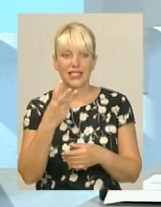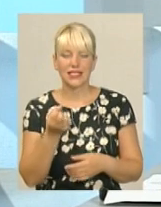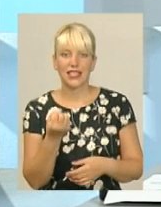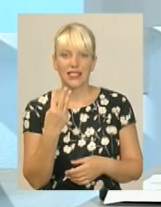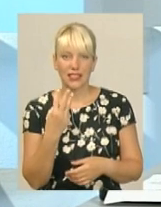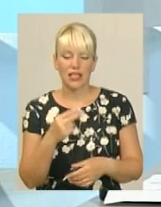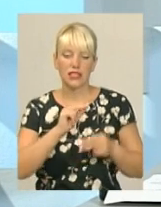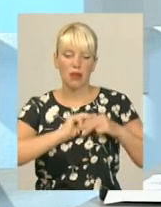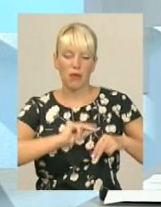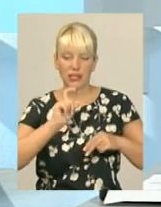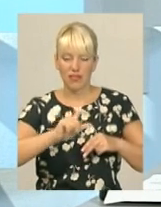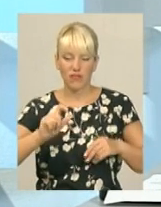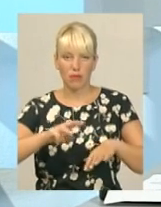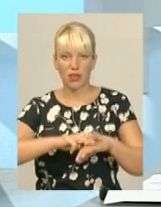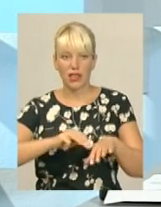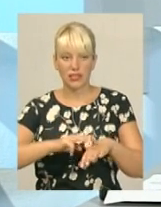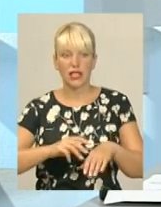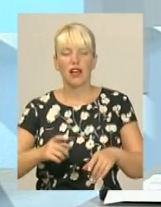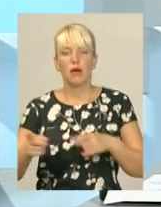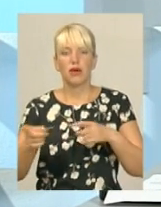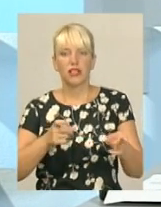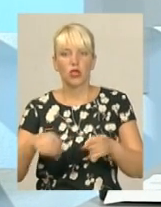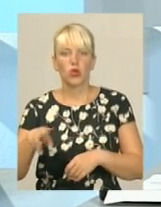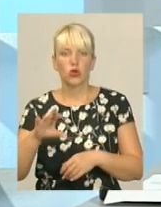313 працівників міліції притягнули до дисциплінарної